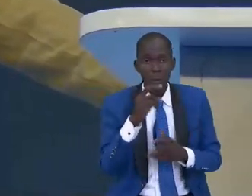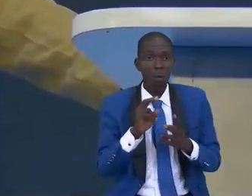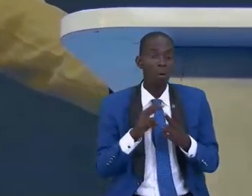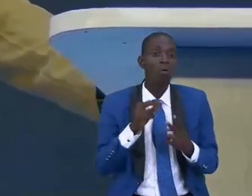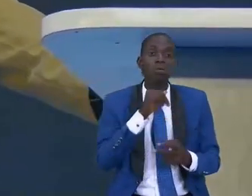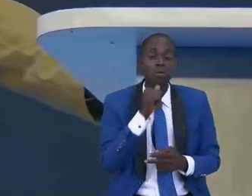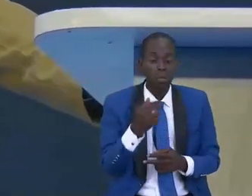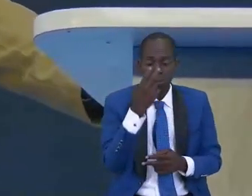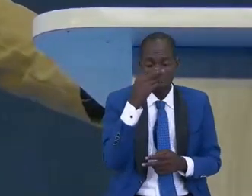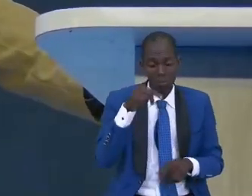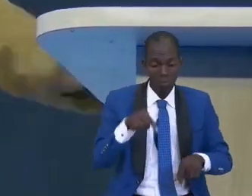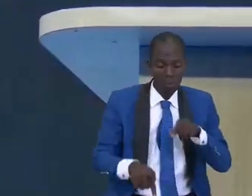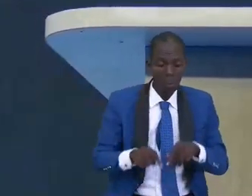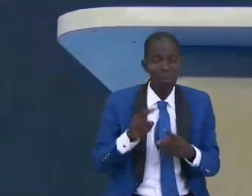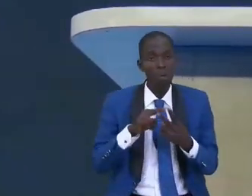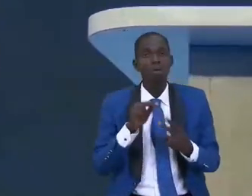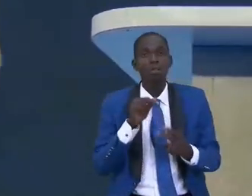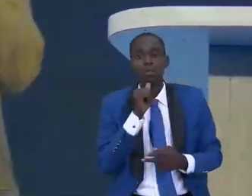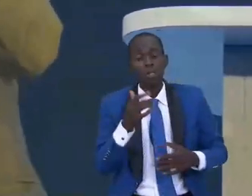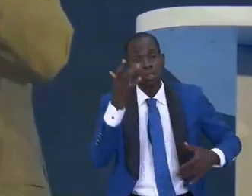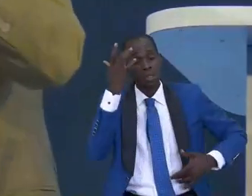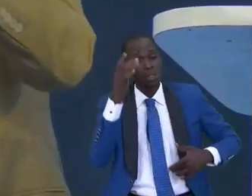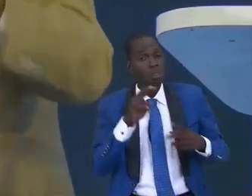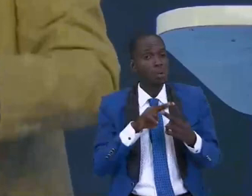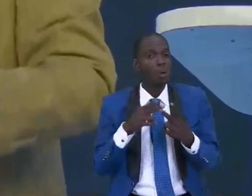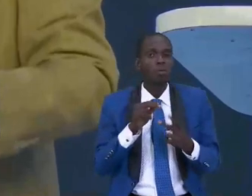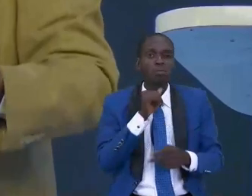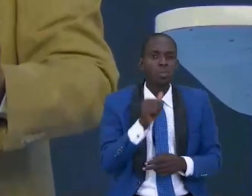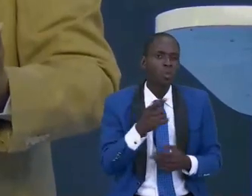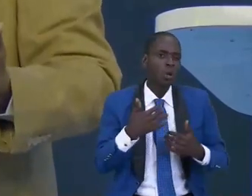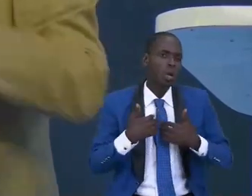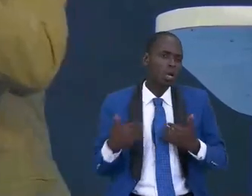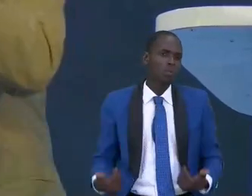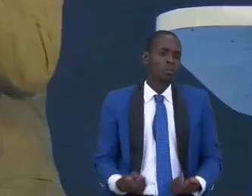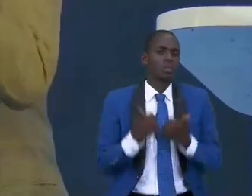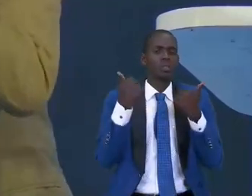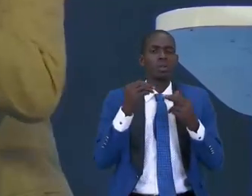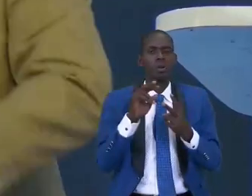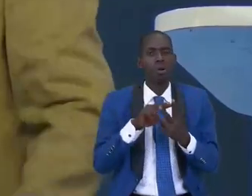non, paralysé ou non, malade ou non, qu'on